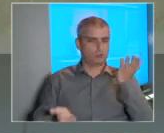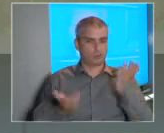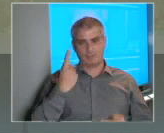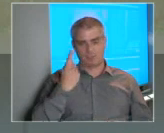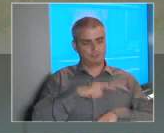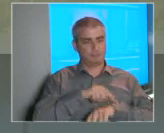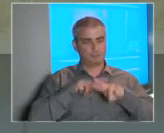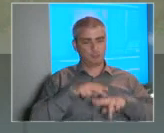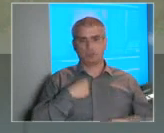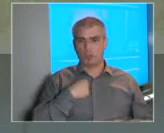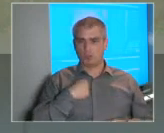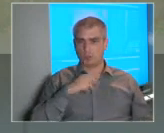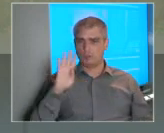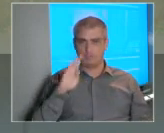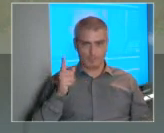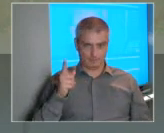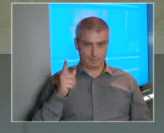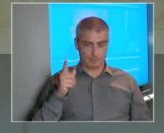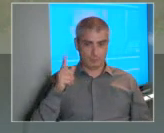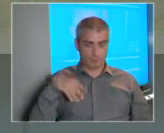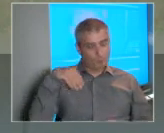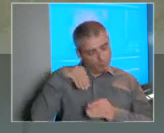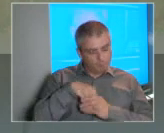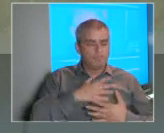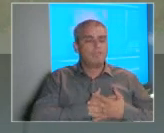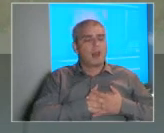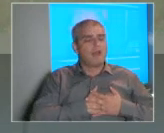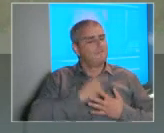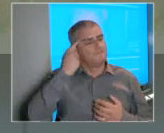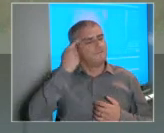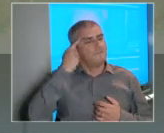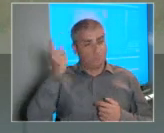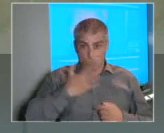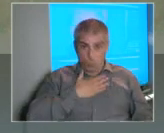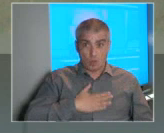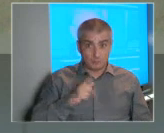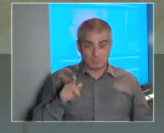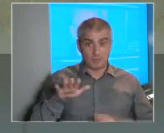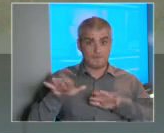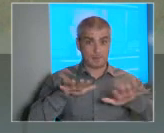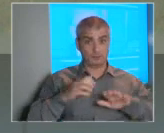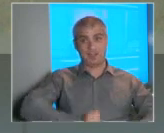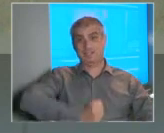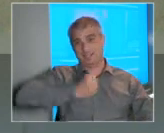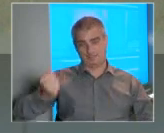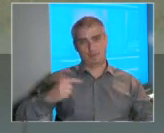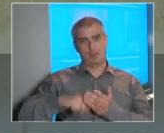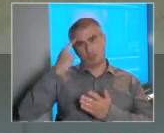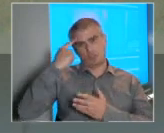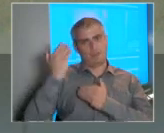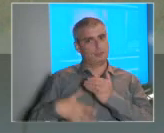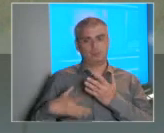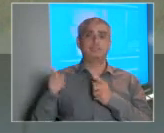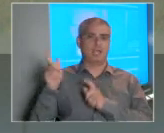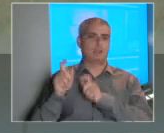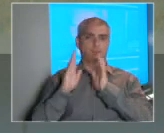בזמן שיש לנו. נתניהו עמוק בתוך ליבו פנימה, האם הוא רוצה ממשלת ימין, כי הוא יודע שבסוף